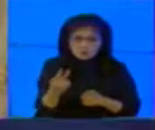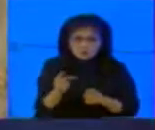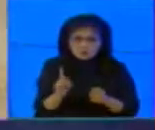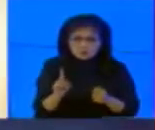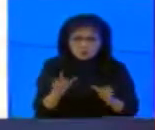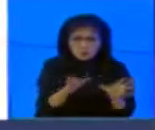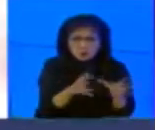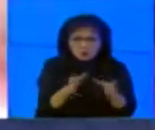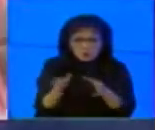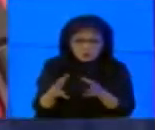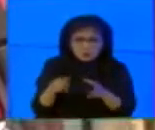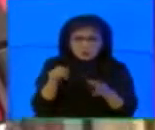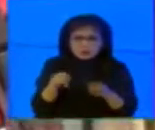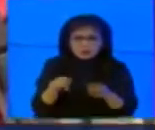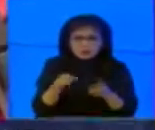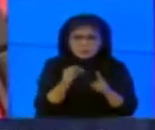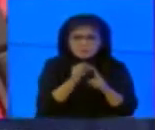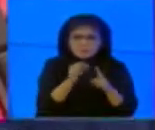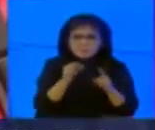kartu prakerja.